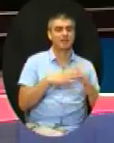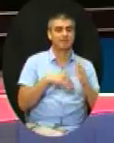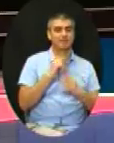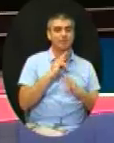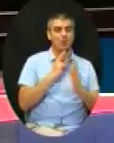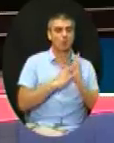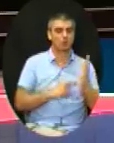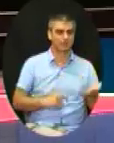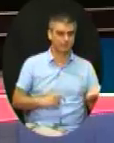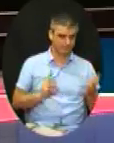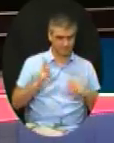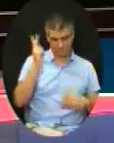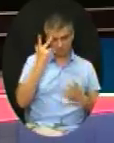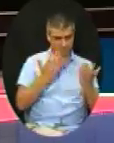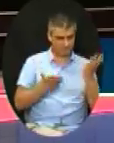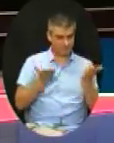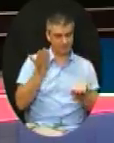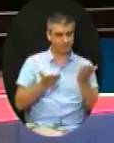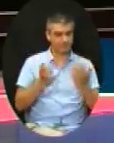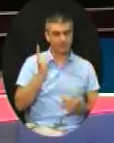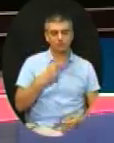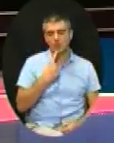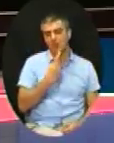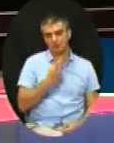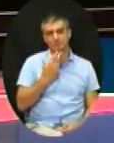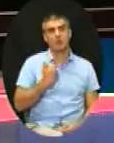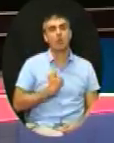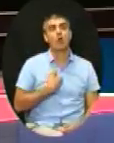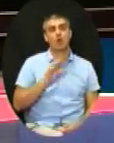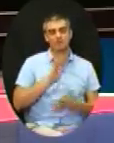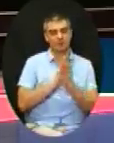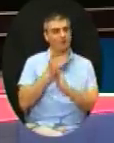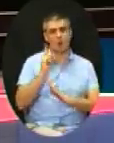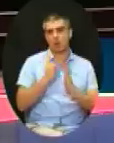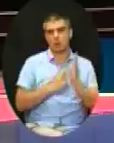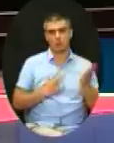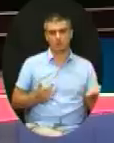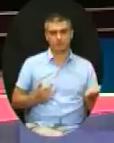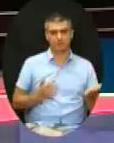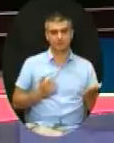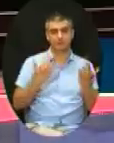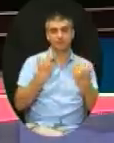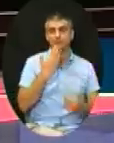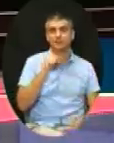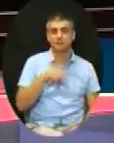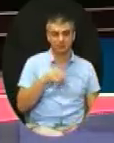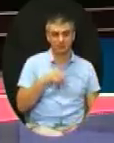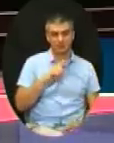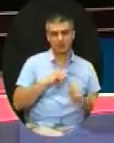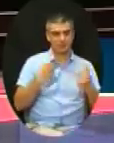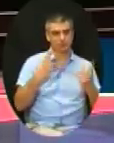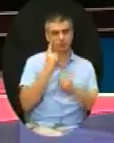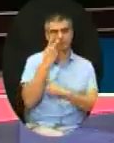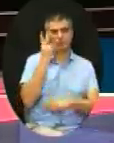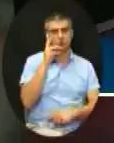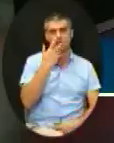מבנים לא חוקיים. בסדר, אפשר להבין את המספרים. אני חושב שאפשר להגיד אולי אפילו הרוב פשוט הופך להיות לא חוקי. מספר הישראלים הוא אחר, הוא יותר